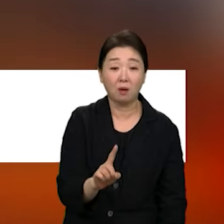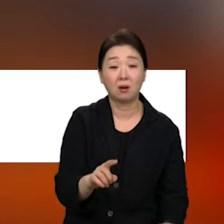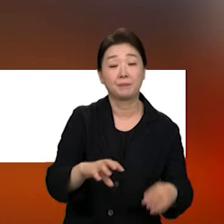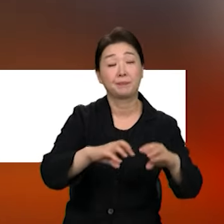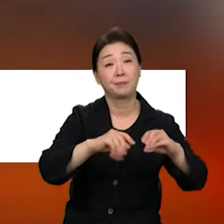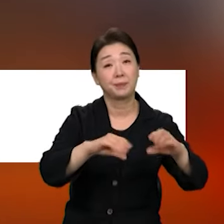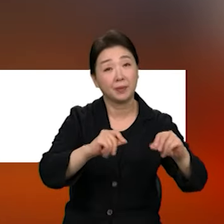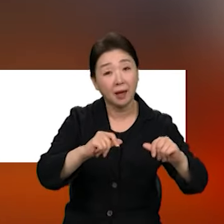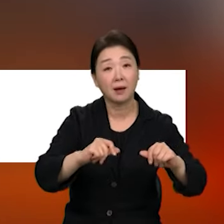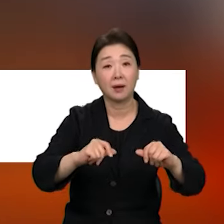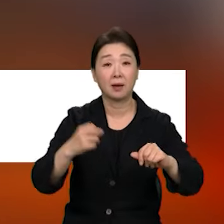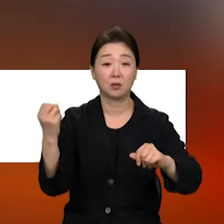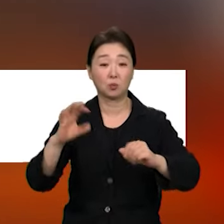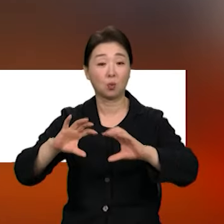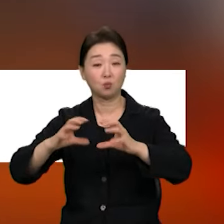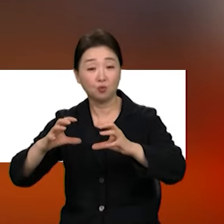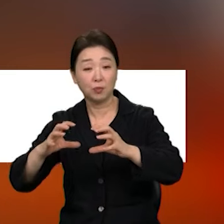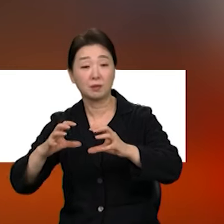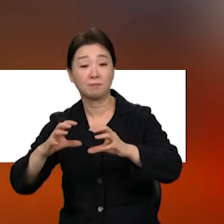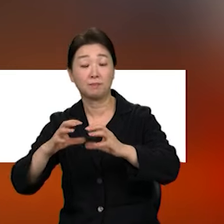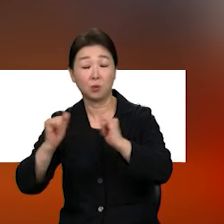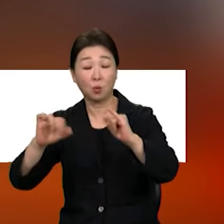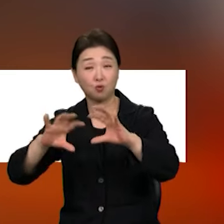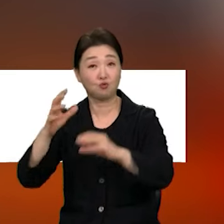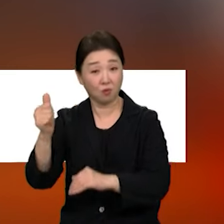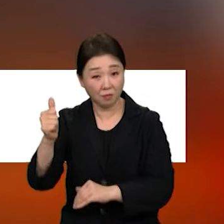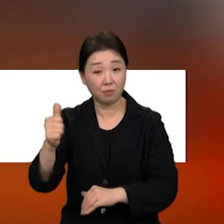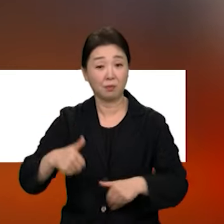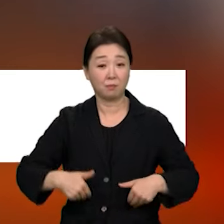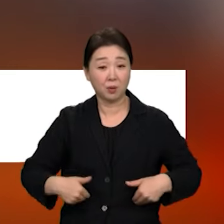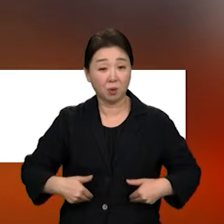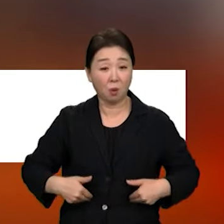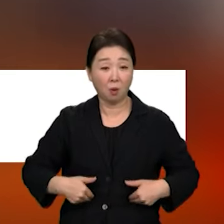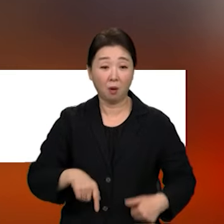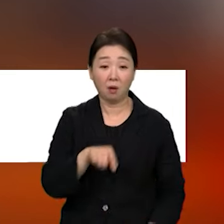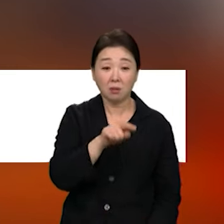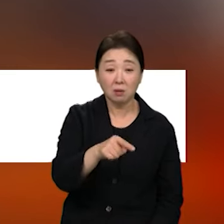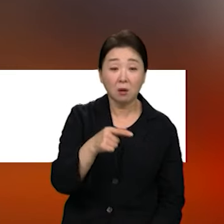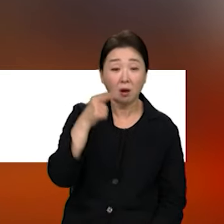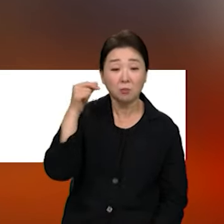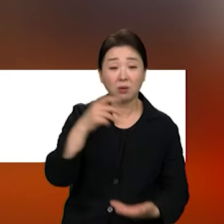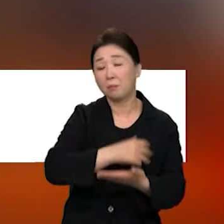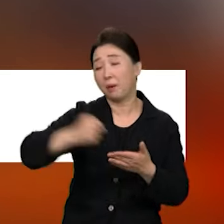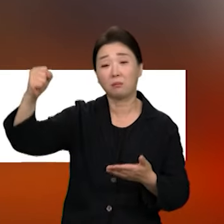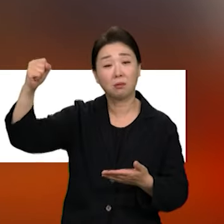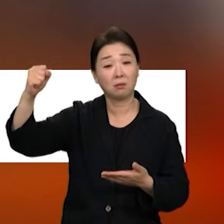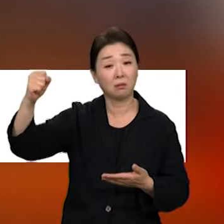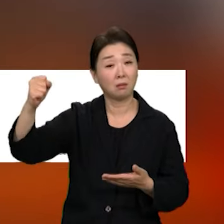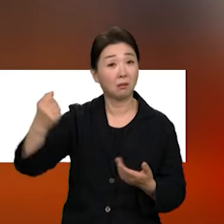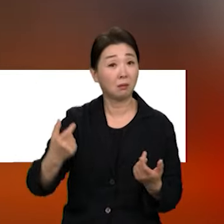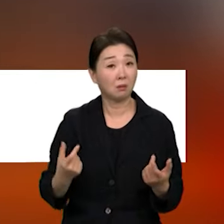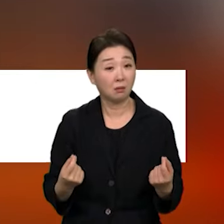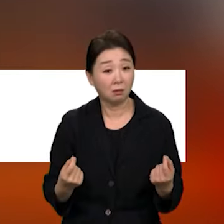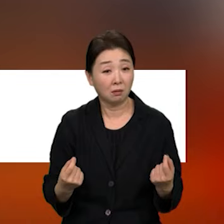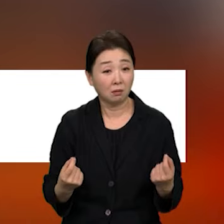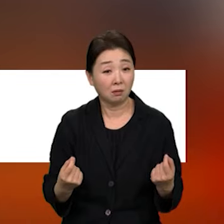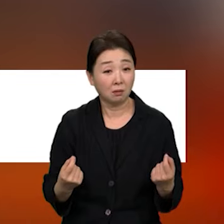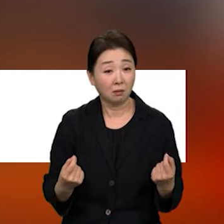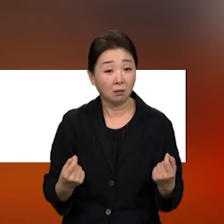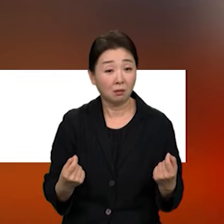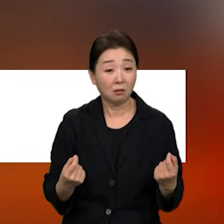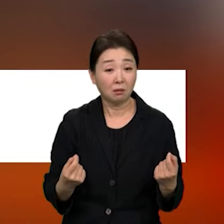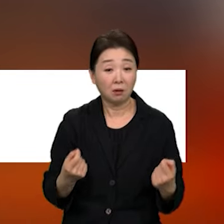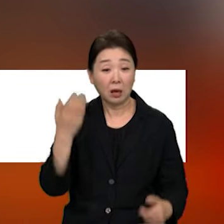영토와 국민과 주권이 있어야 되는데 그걸 일본한테 다 뺏겨버렸잖아요. 다 뺏겨버렸잖아요. 형식 있는 사람이 볼